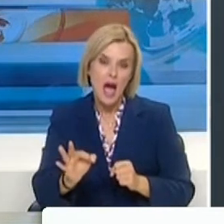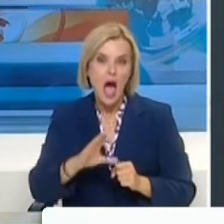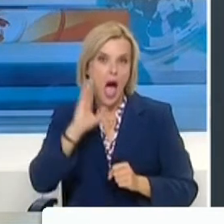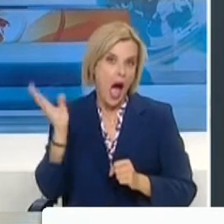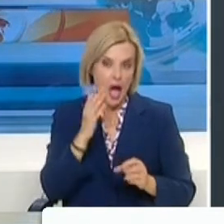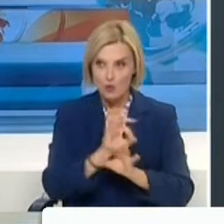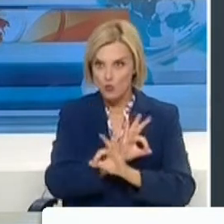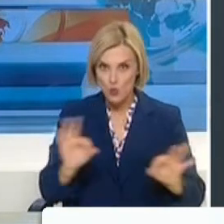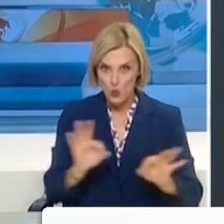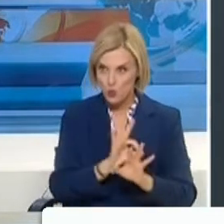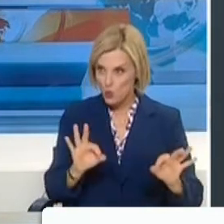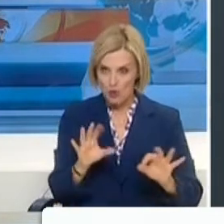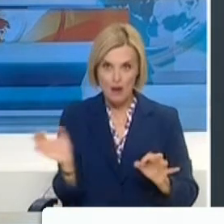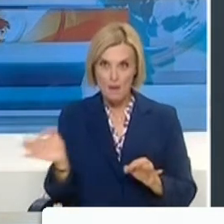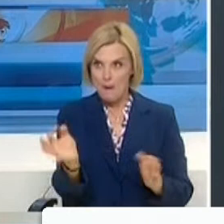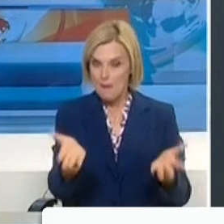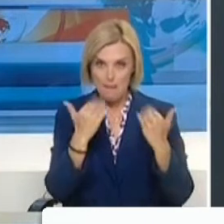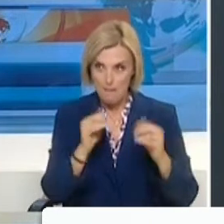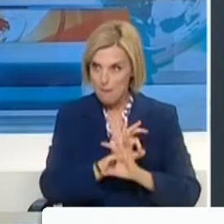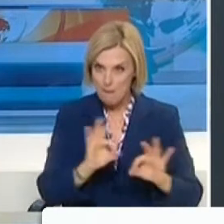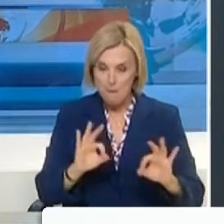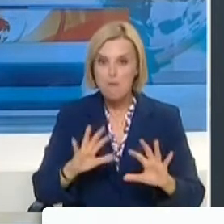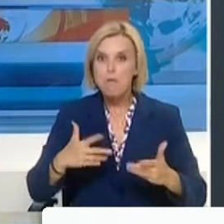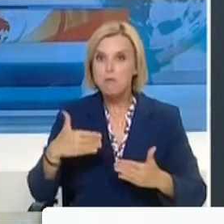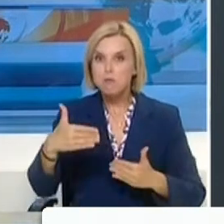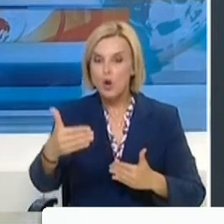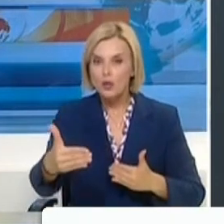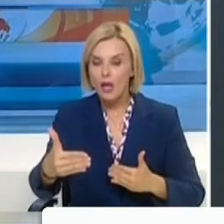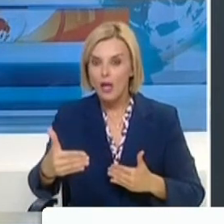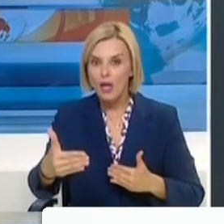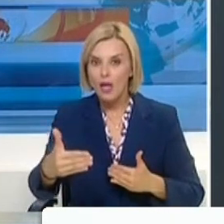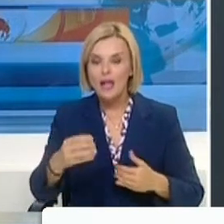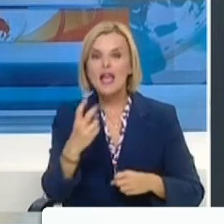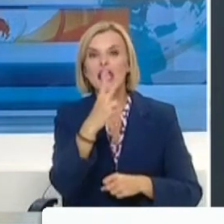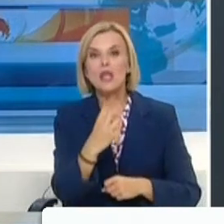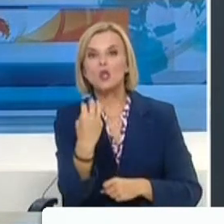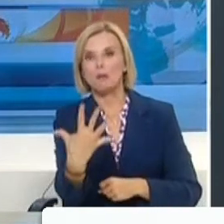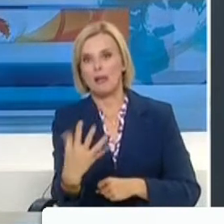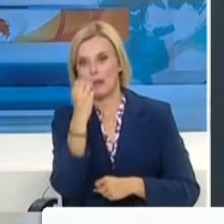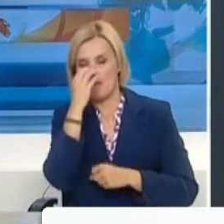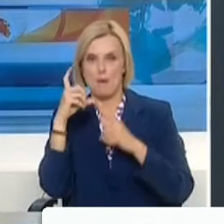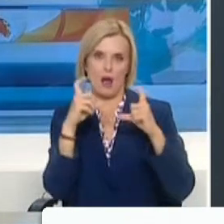πάνε καλά, και το τονίζουμε εφόσον το επιτρέψουν τα δεδομένα, από τις 25 Μαΐου.